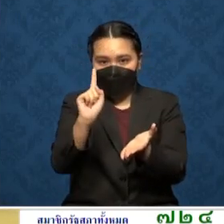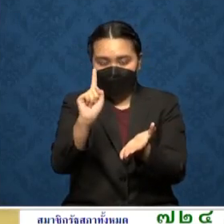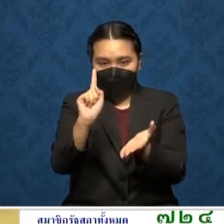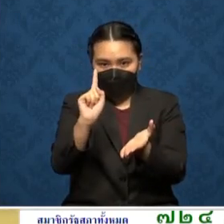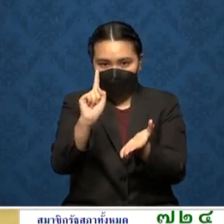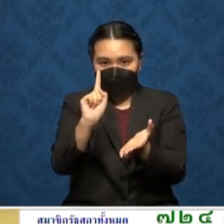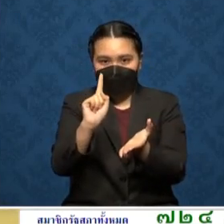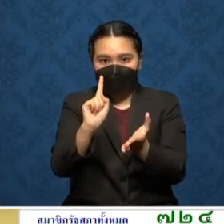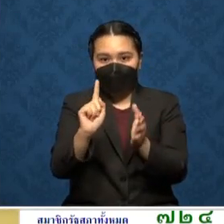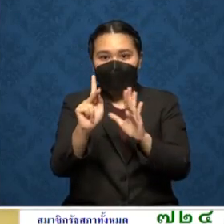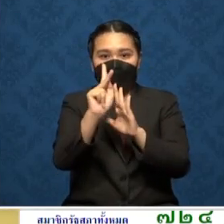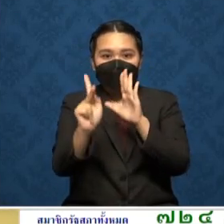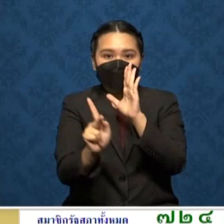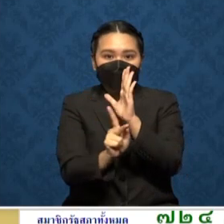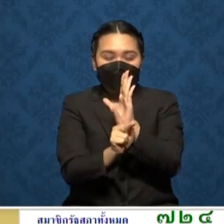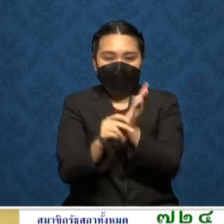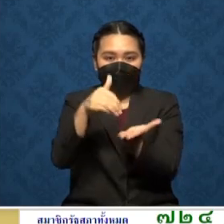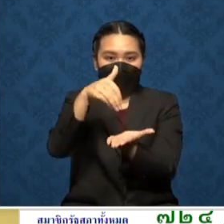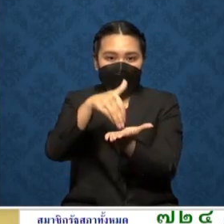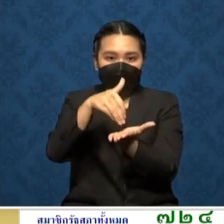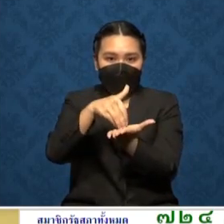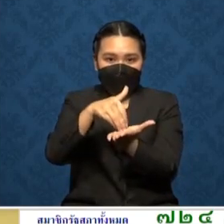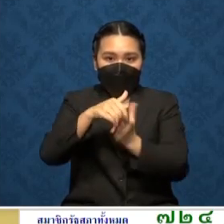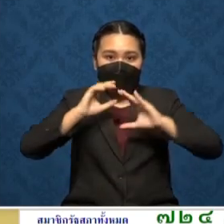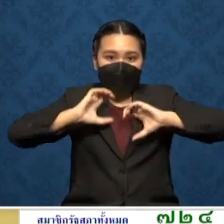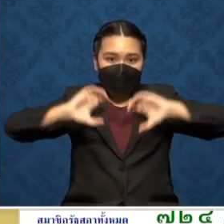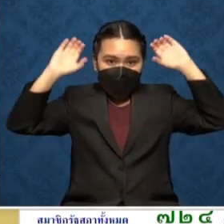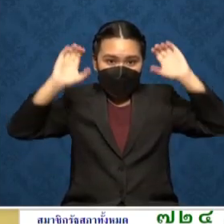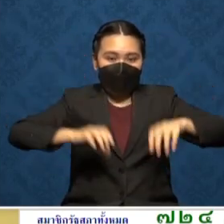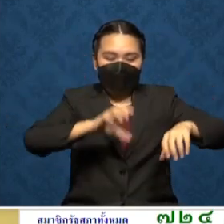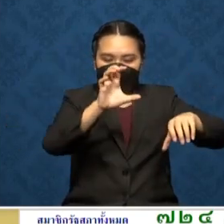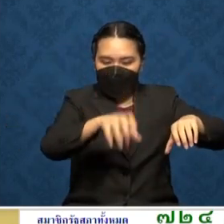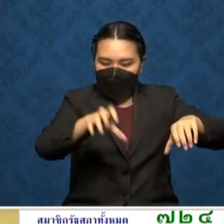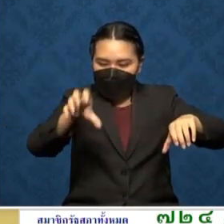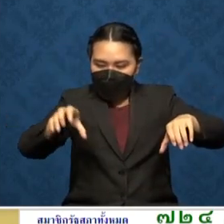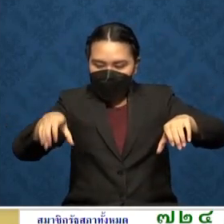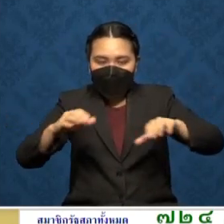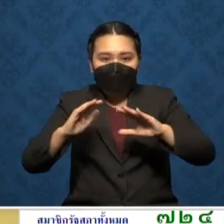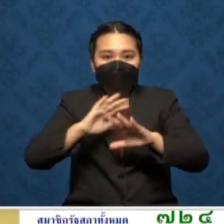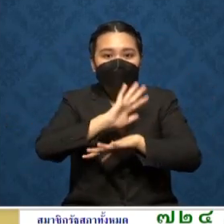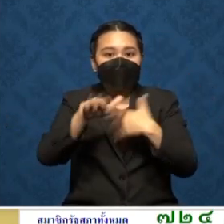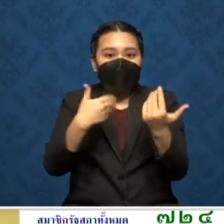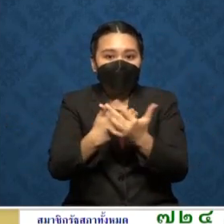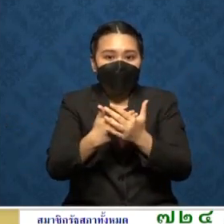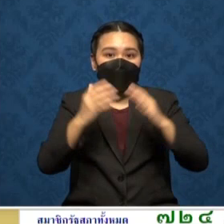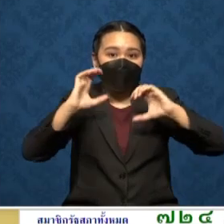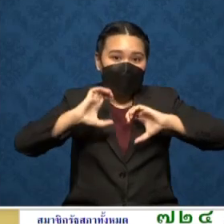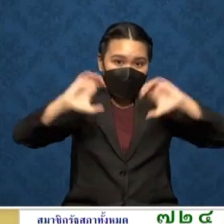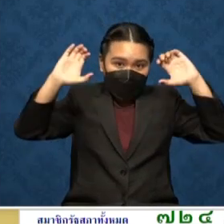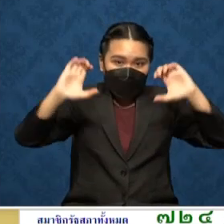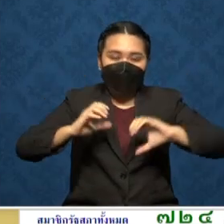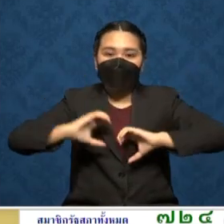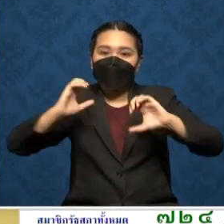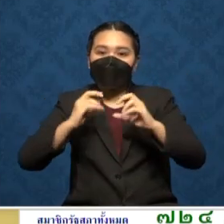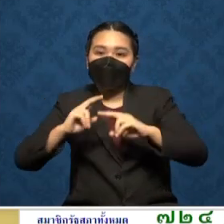างใช้กับหน่วยงานของรัฐทั้งหลายไม่ว่าจะเป็นส่วนราชการหรือรัฐวิสาหกิจก็ต